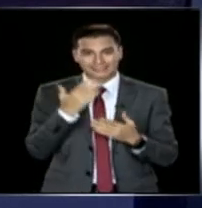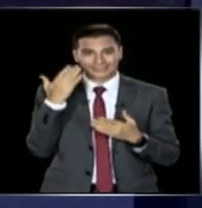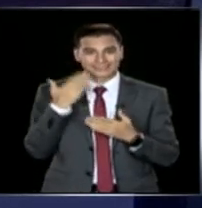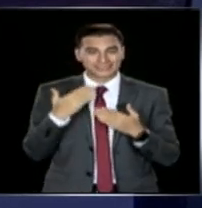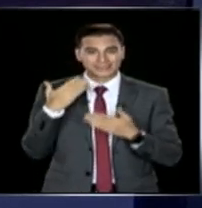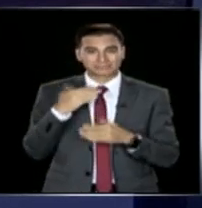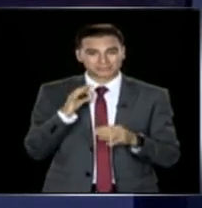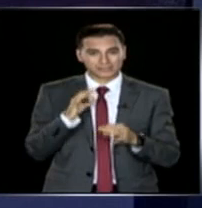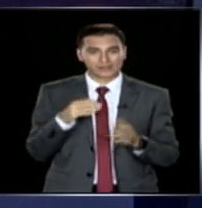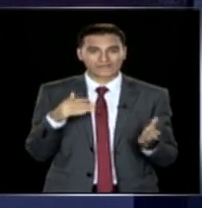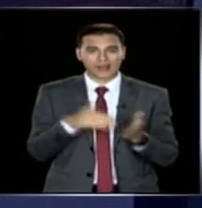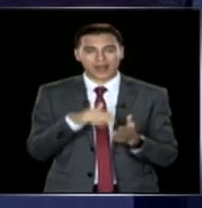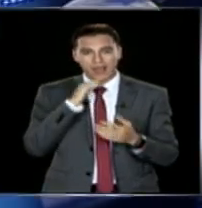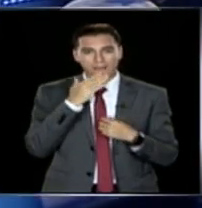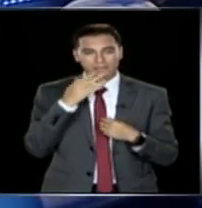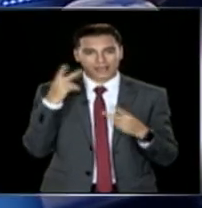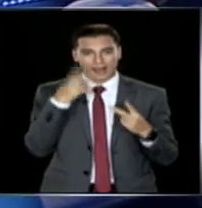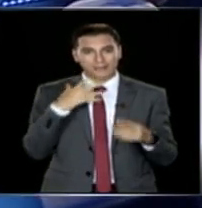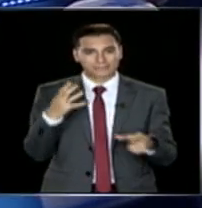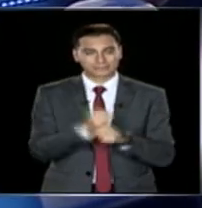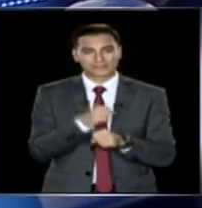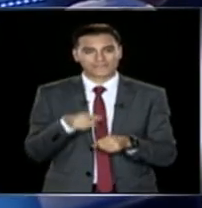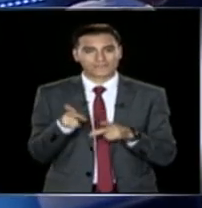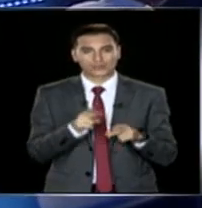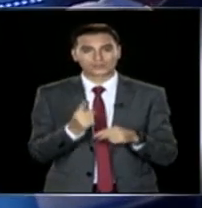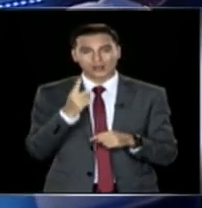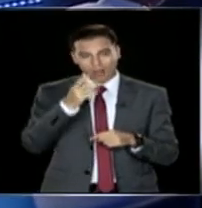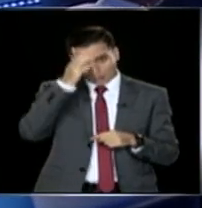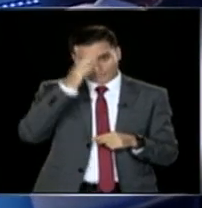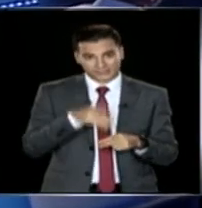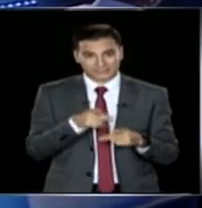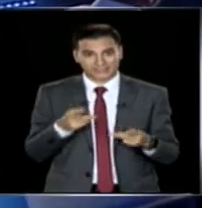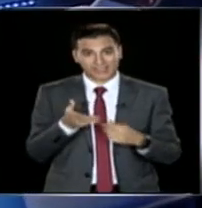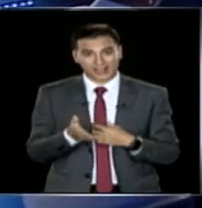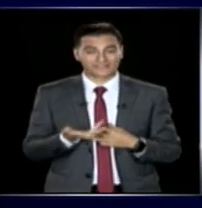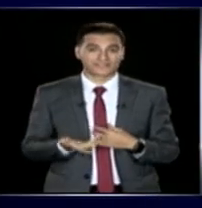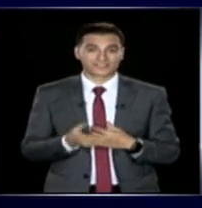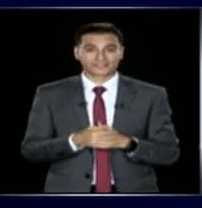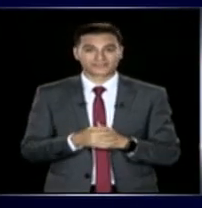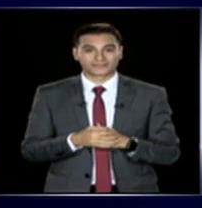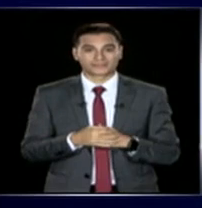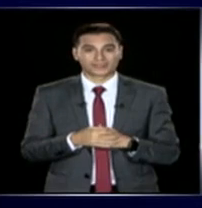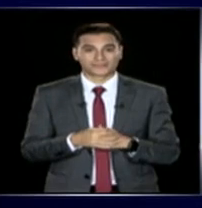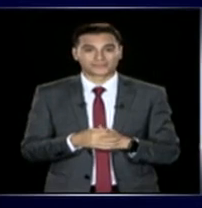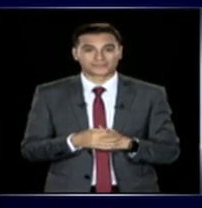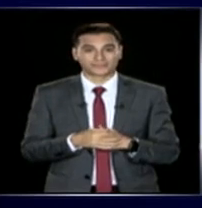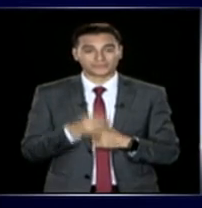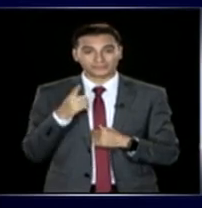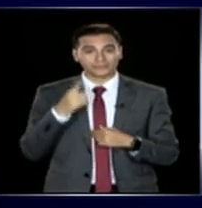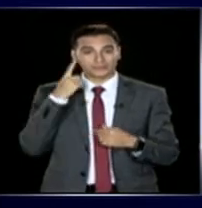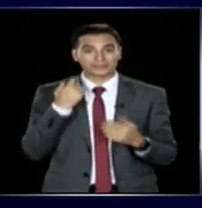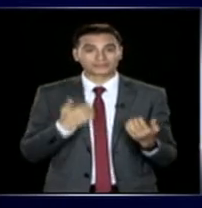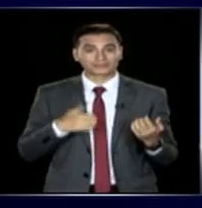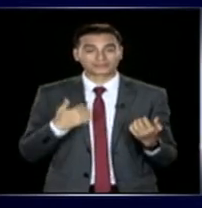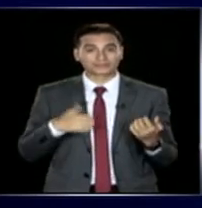لي، والحمد لله الحلم بيتحقق وبشارك في الموسم الاول من العباقرة قدرهم باختلاف. جميل جدا. بتعزف